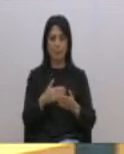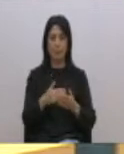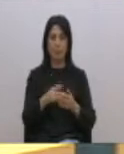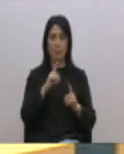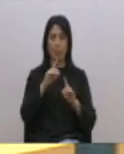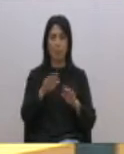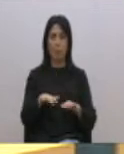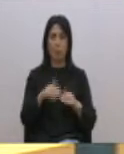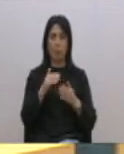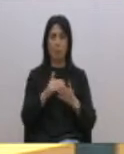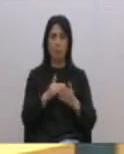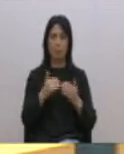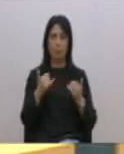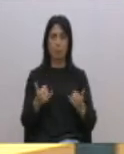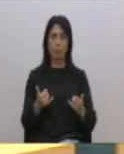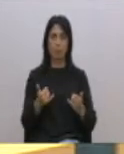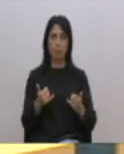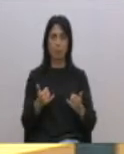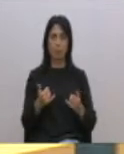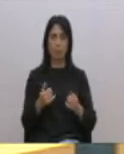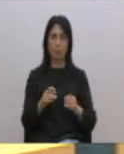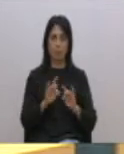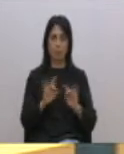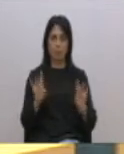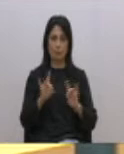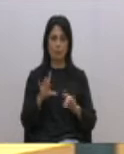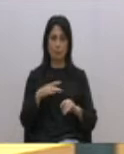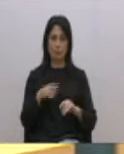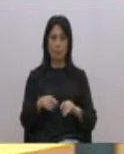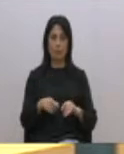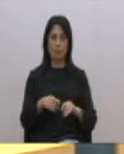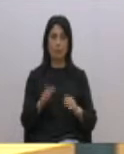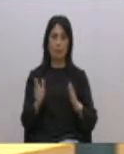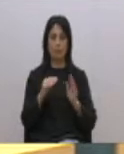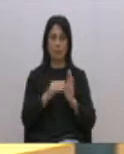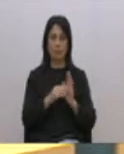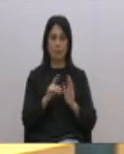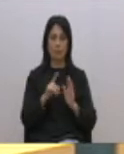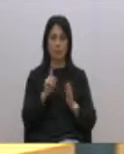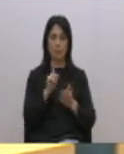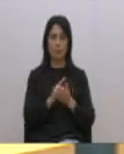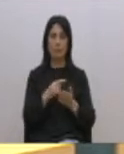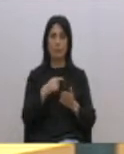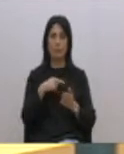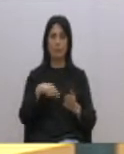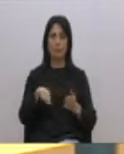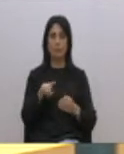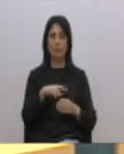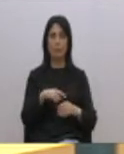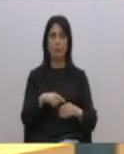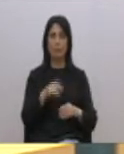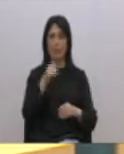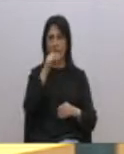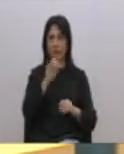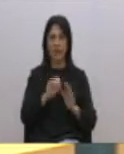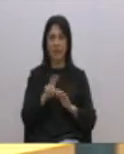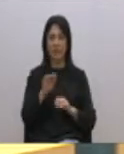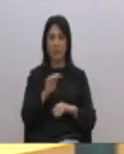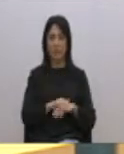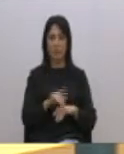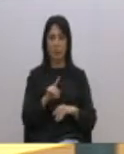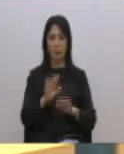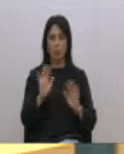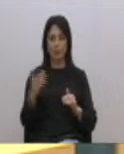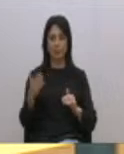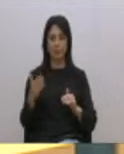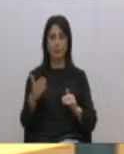plenarul scomis regim și trecăt გაჟღერდა მაქსიმალურად როლია ჩვენ აქ ვერ გავექცევით იმ ფაქტორს რომ უნდა